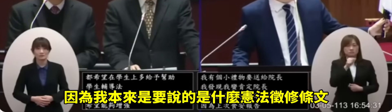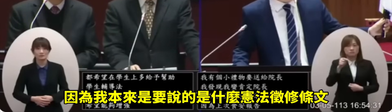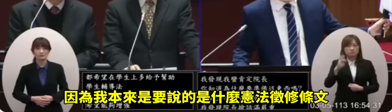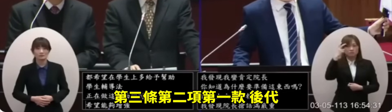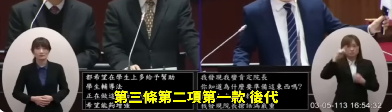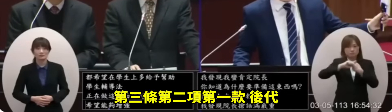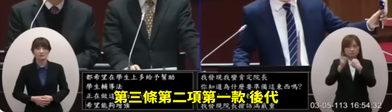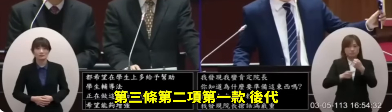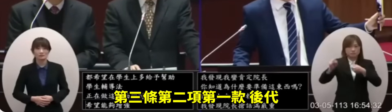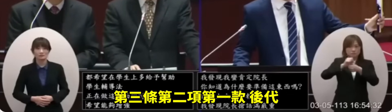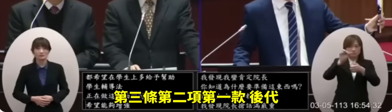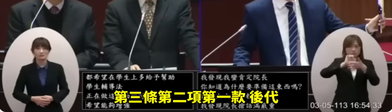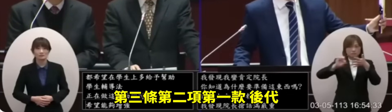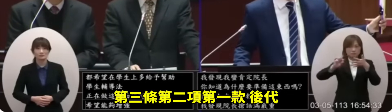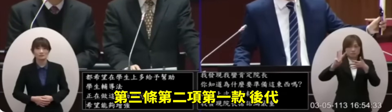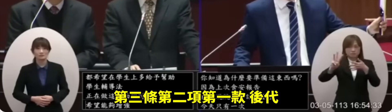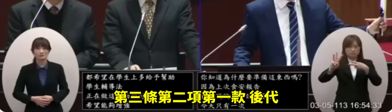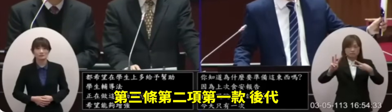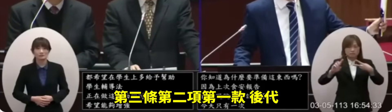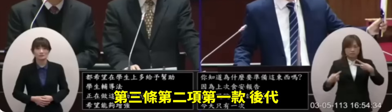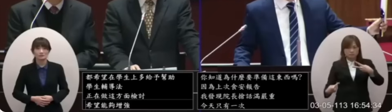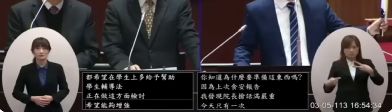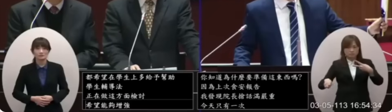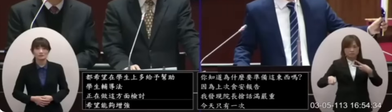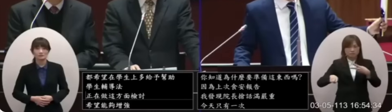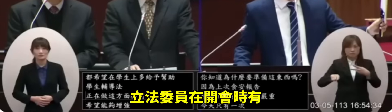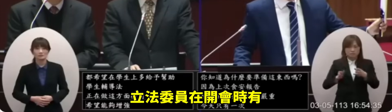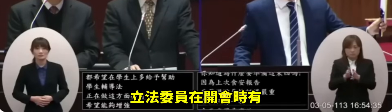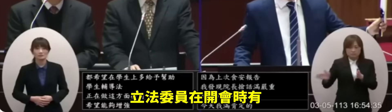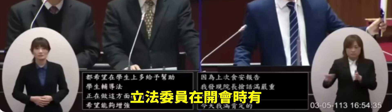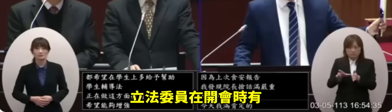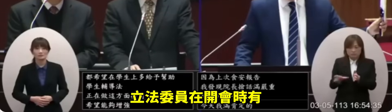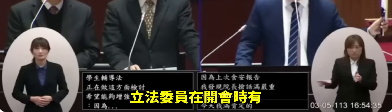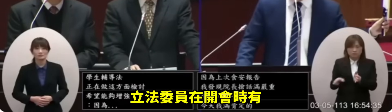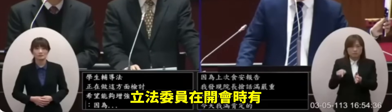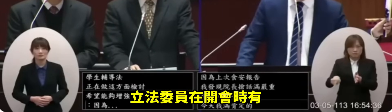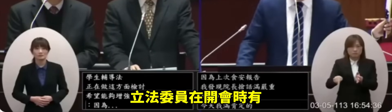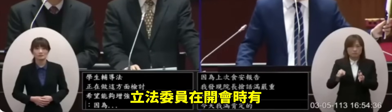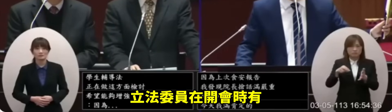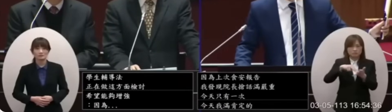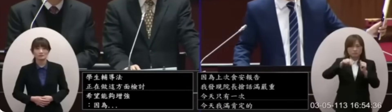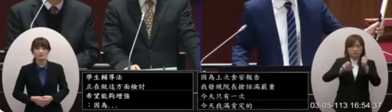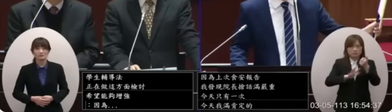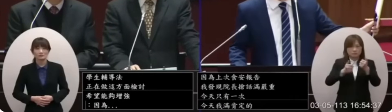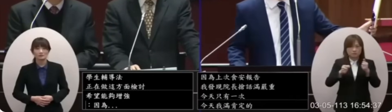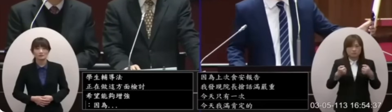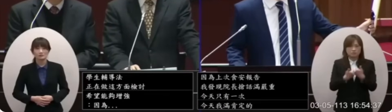增修条文第三条第二项第一款后代，立法委员在开会时有。